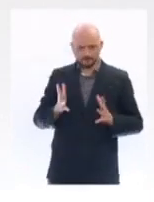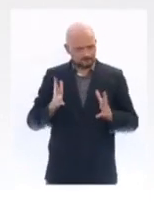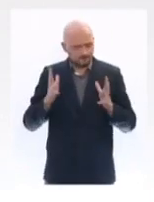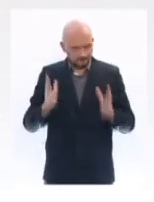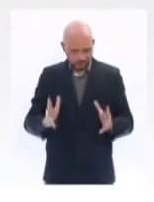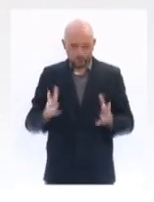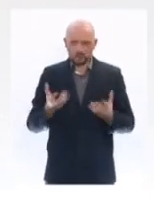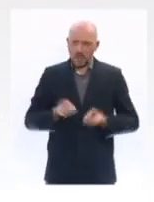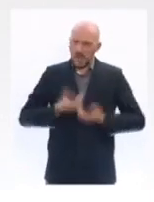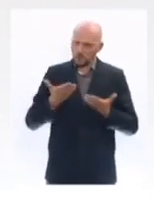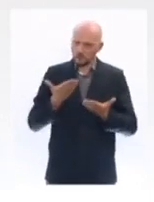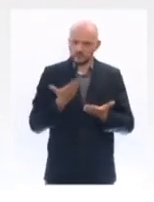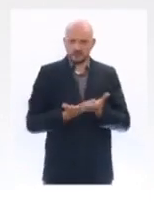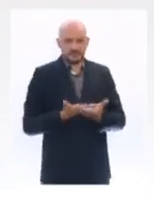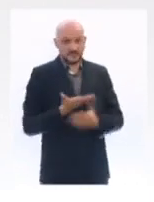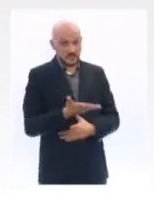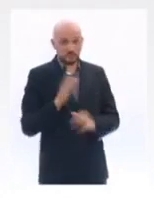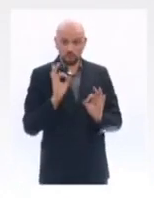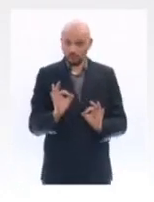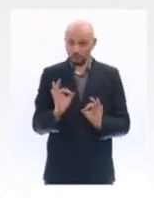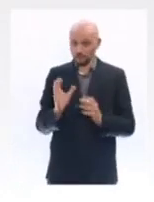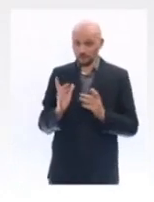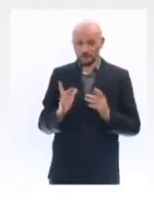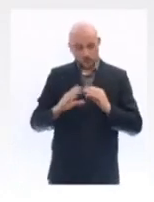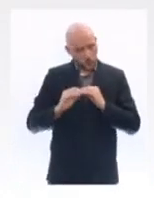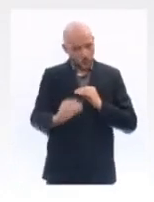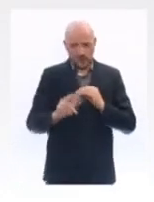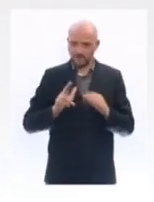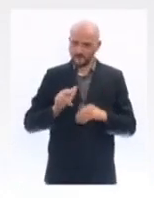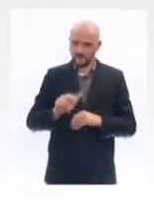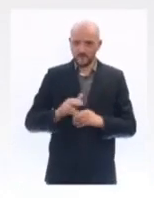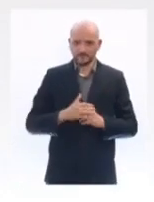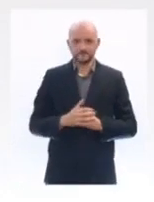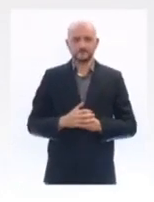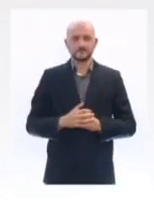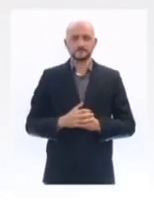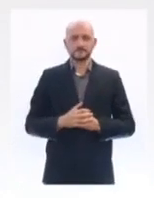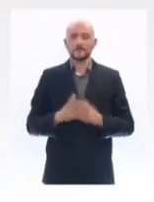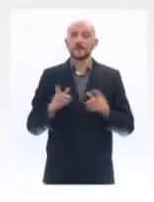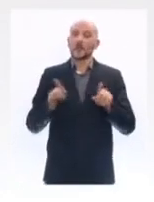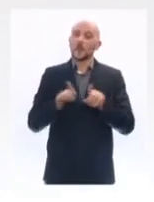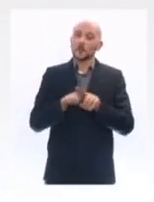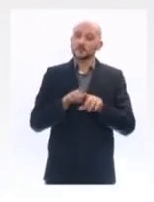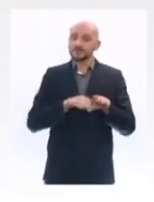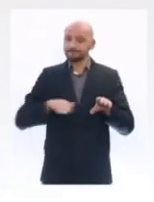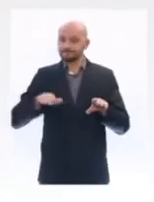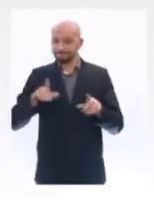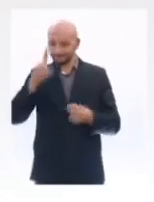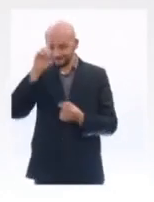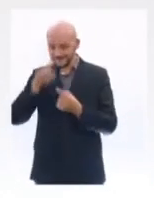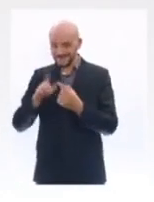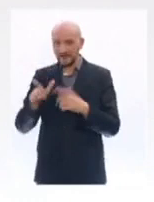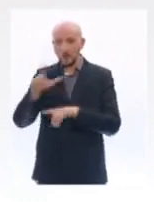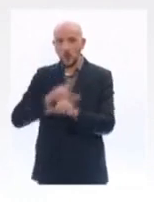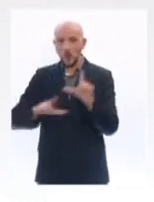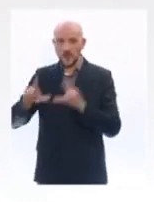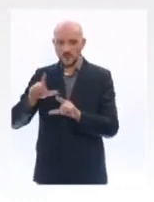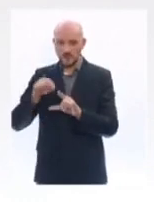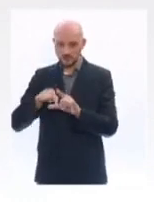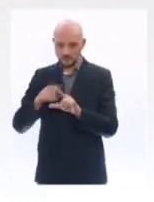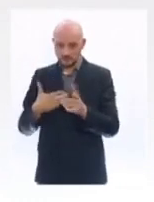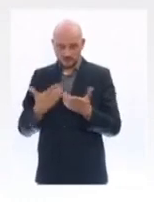indépendant. Nous avons donc pris l'engagement de régler la question des loyers. Cet engagement-là aussi va être tenu. Nous introduirons